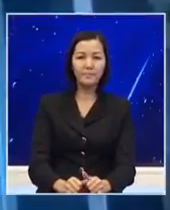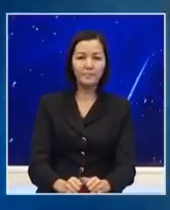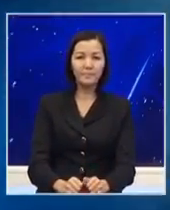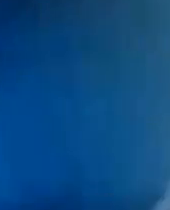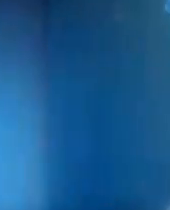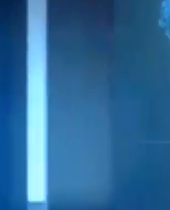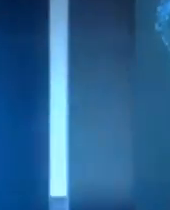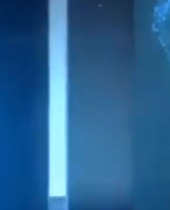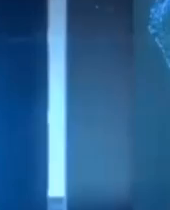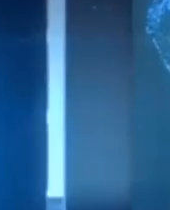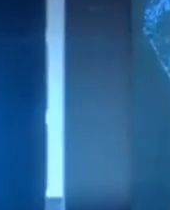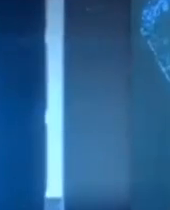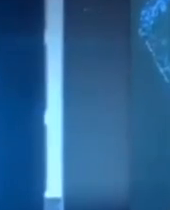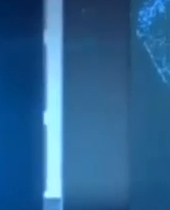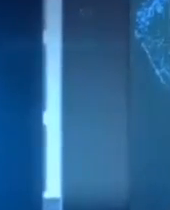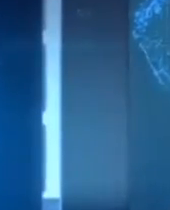Өкенов, Нұр Сұлтан.